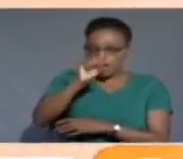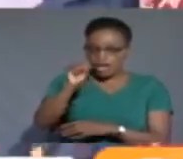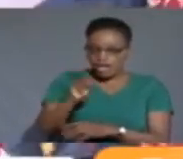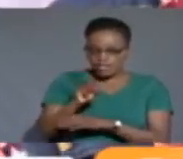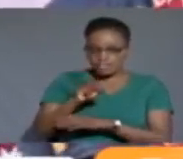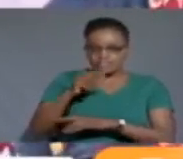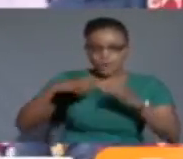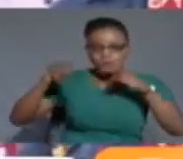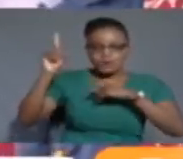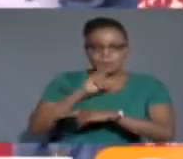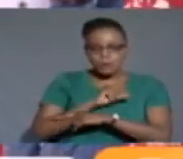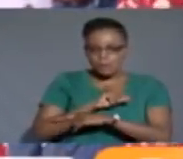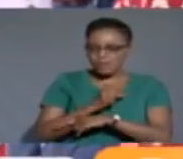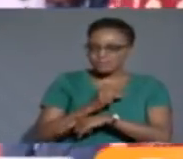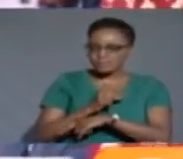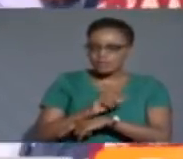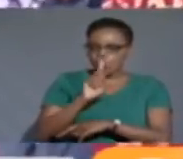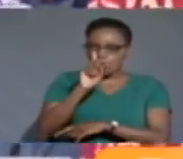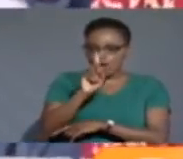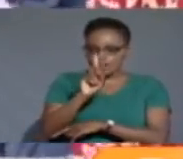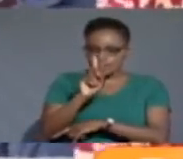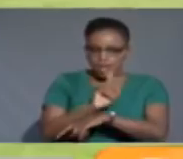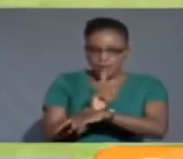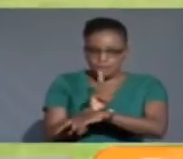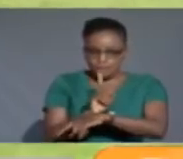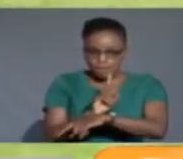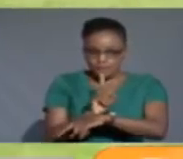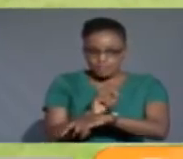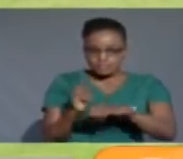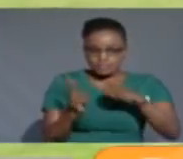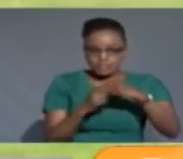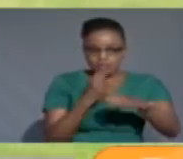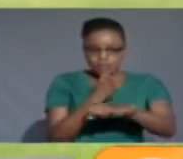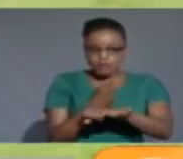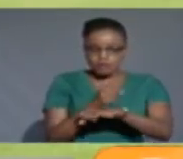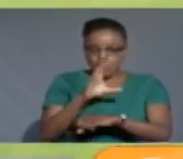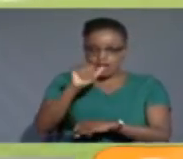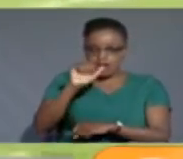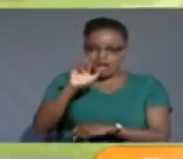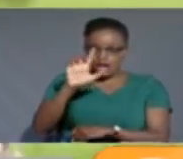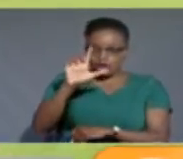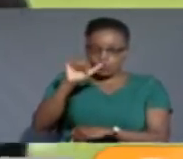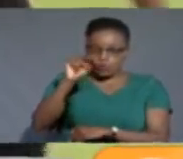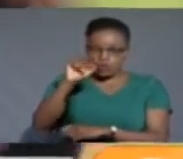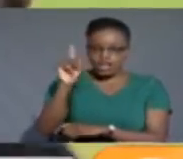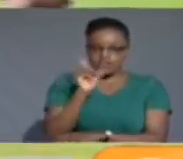akinyakua ushindi kwa muda wa dakika 1 na sekunde 7 huku Caroline Waiganjo